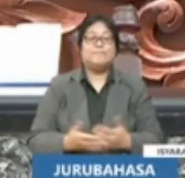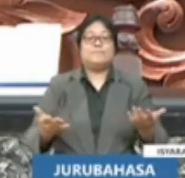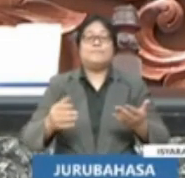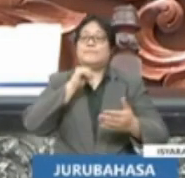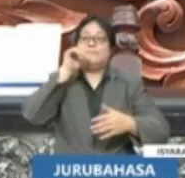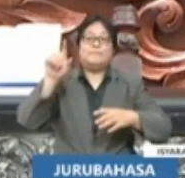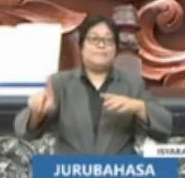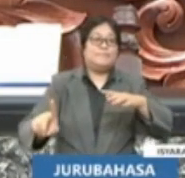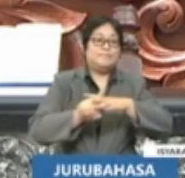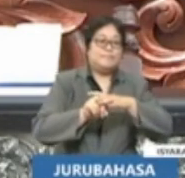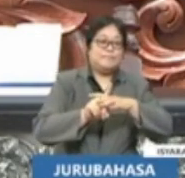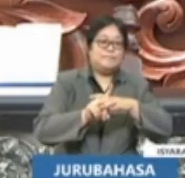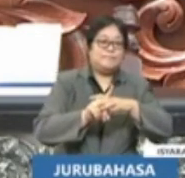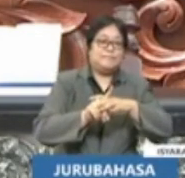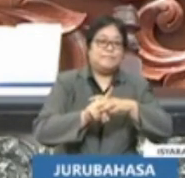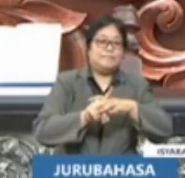tidak timbullah